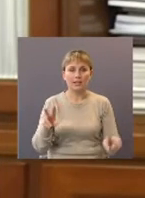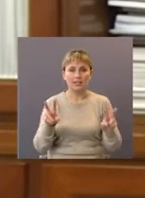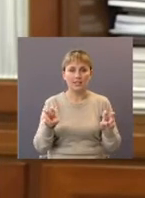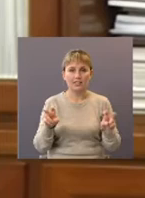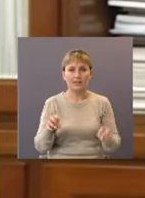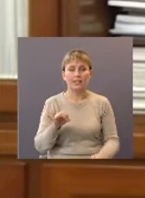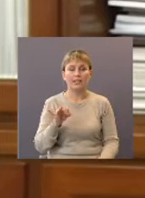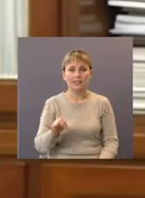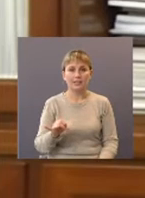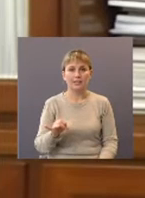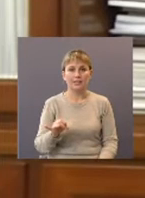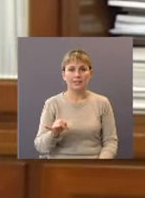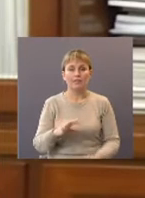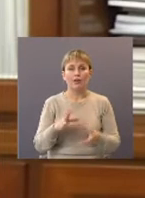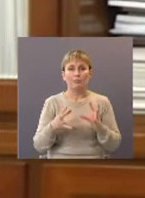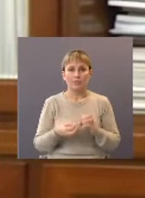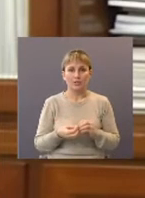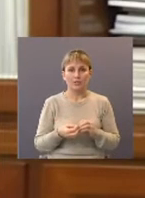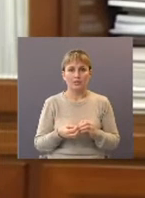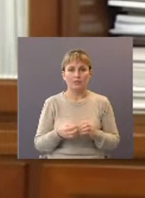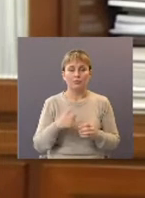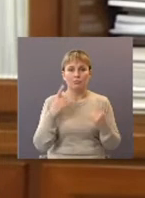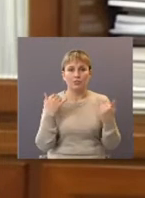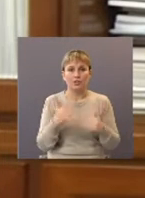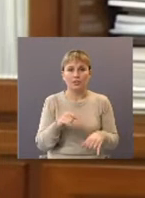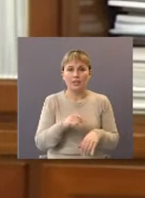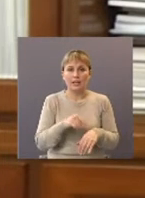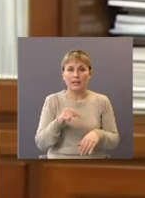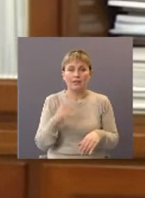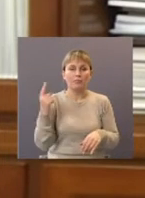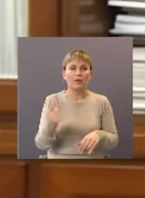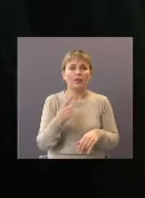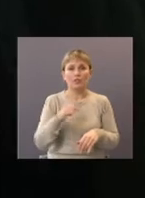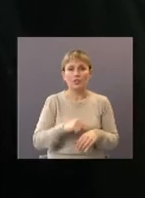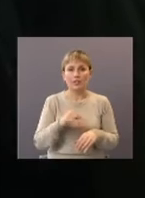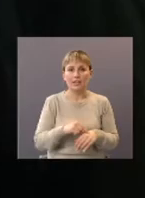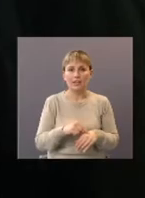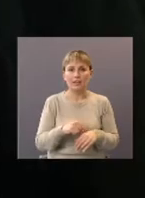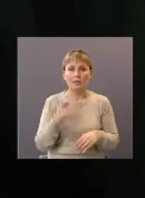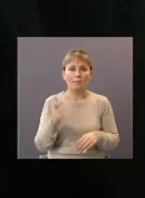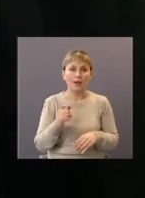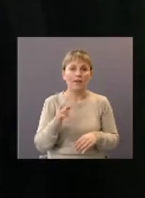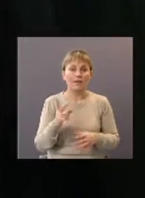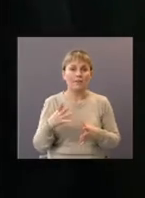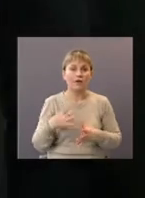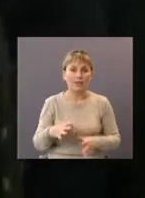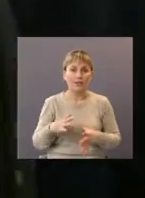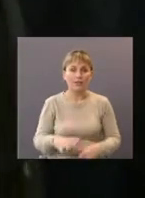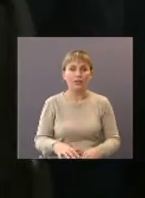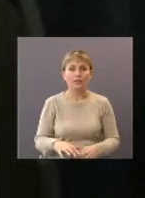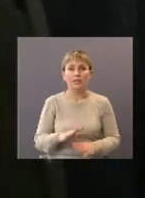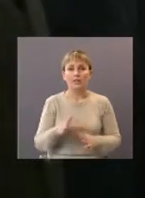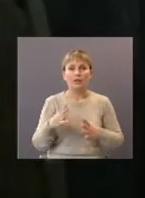И вообще впечатления, первые впечатления мало кого обнадеживали.